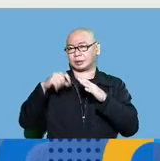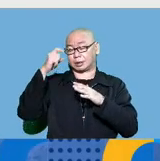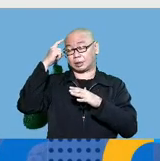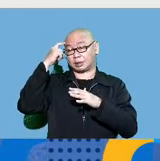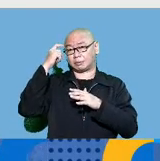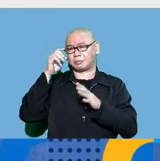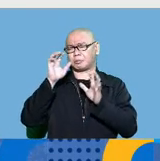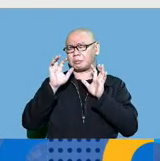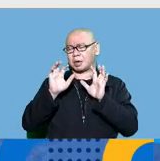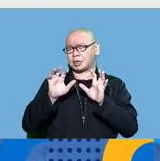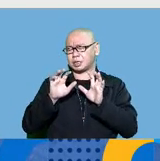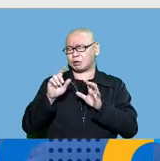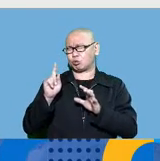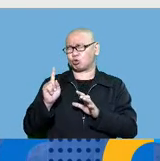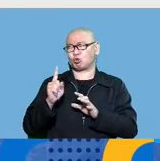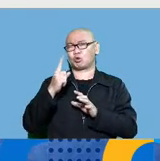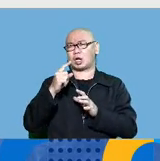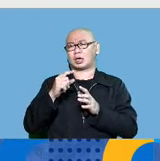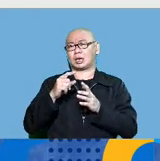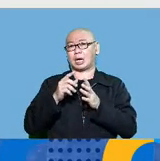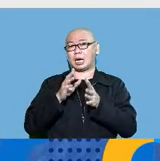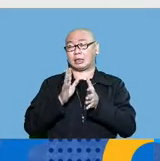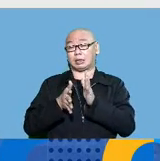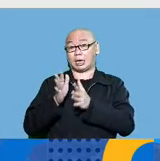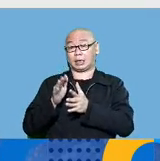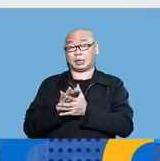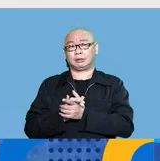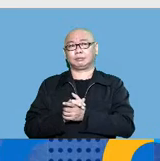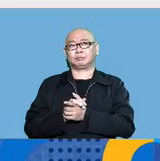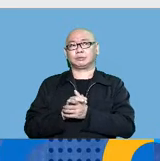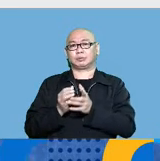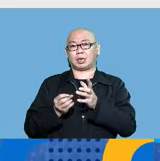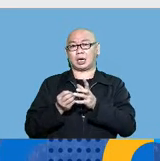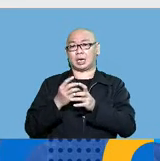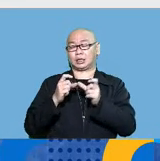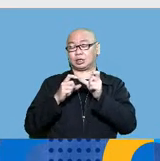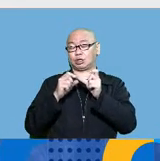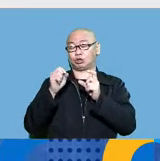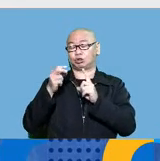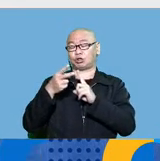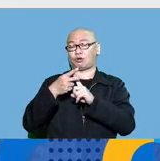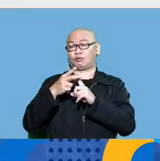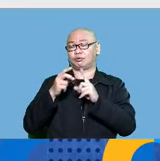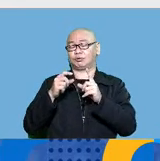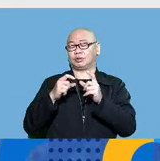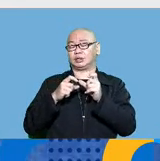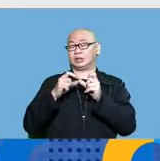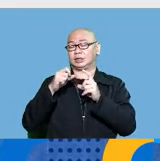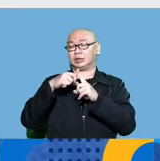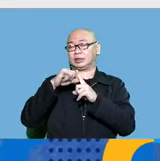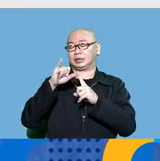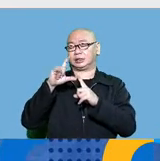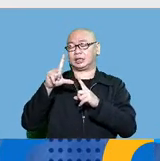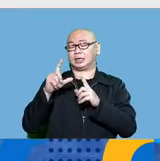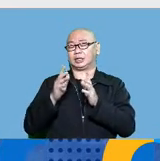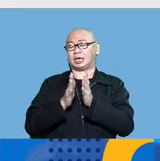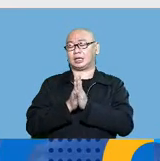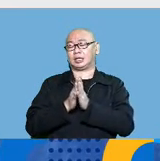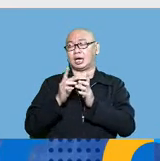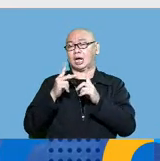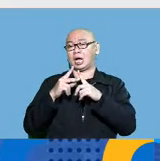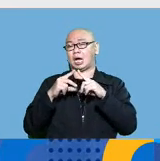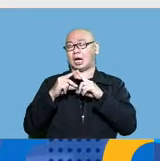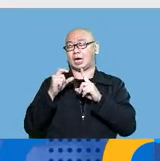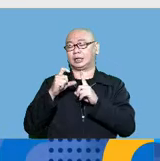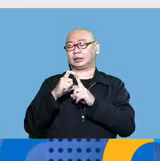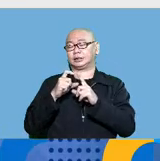memiliki banyak keunggulan, antara lain mengembangkan soft skill dan hard skill, mengembangkan penguasaan